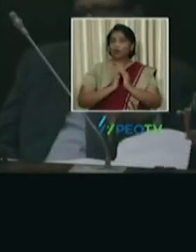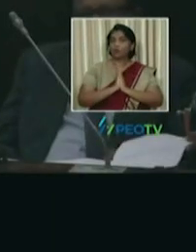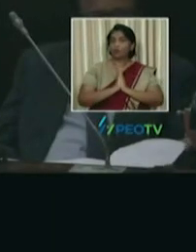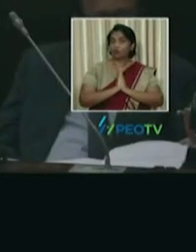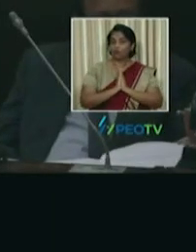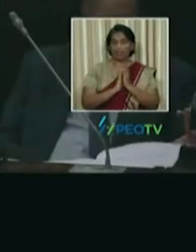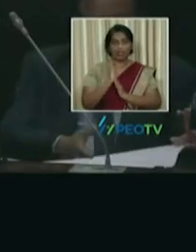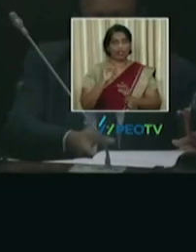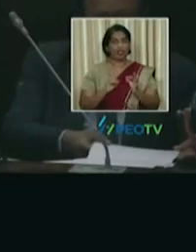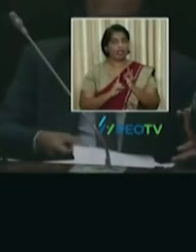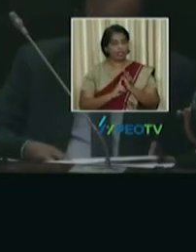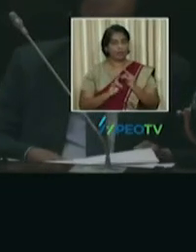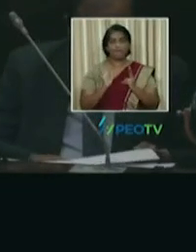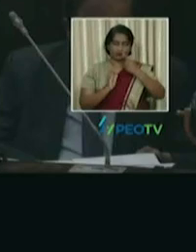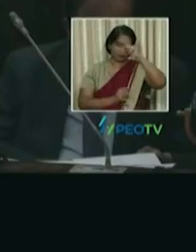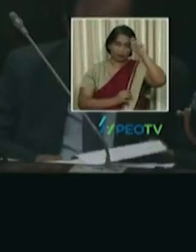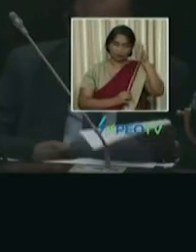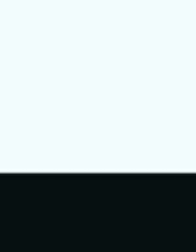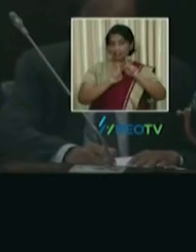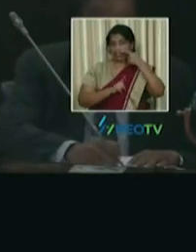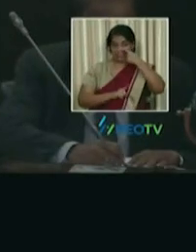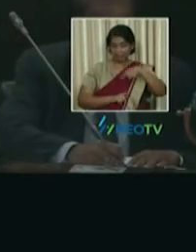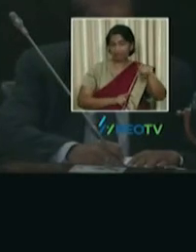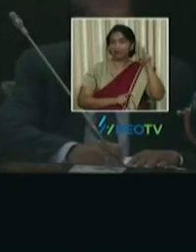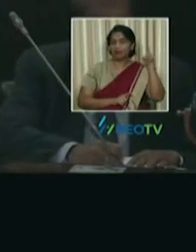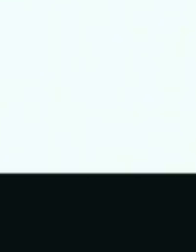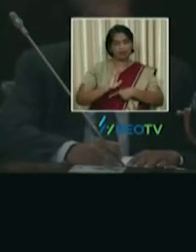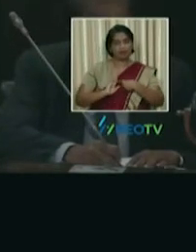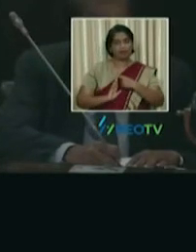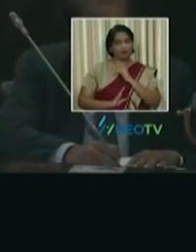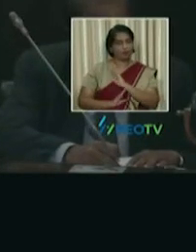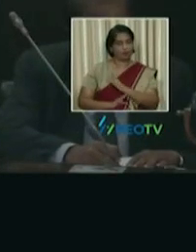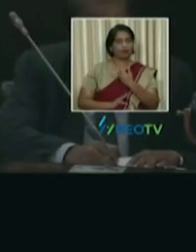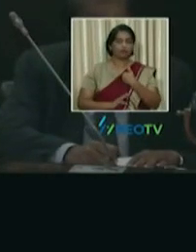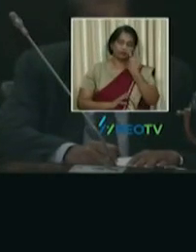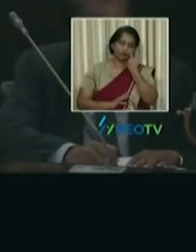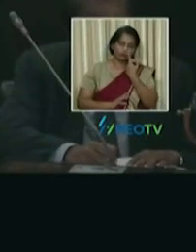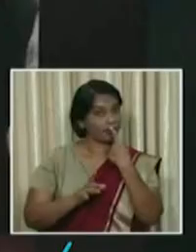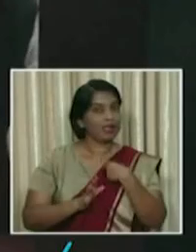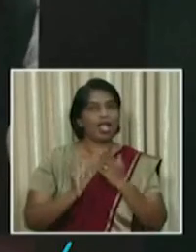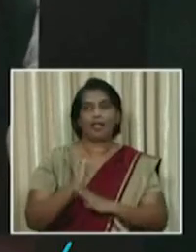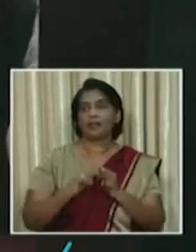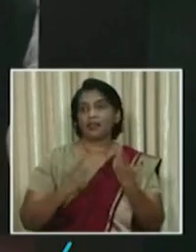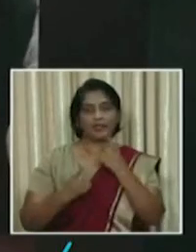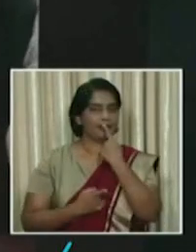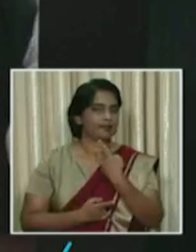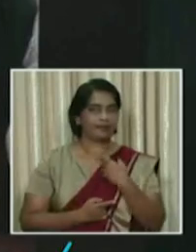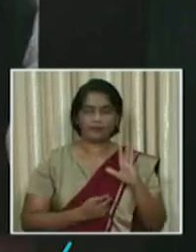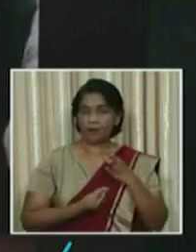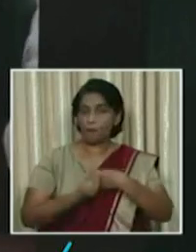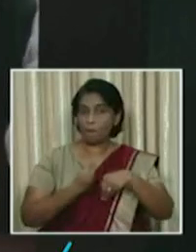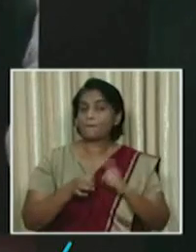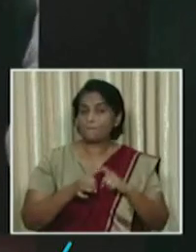ශාසන ඇමතිතුමා විදුර වික්‍රමනායක මැතිතුමා මම නෙමෙයි, අපේ රට වෙනුවෙන් ඒ කනගාටුව මම ප්‍රකාශ කරා. මේ පෝර